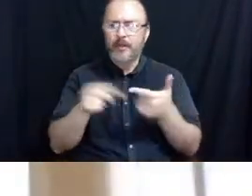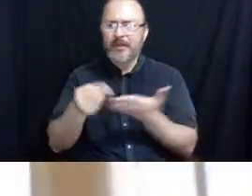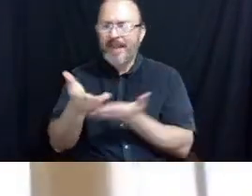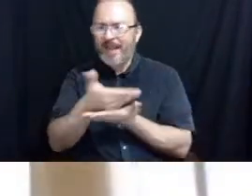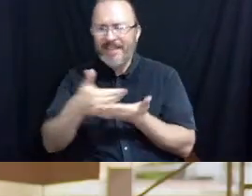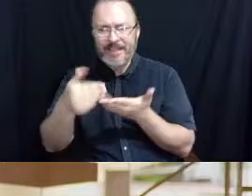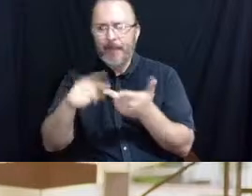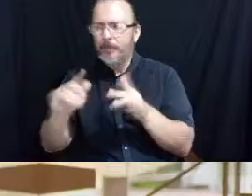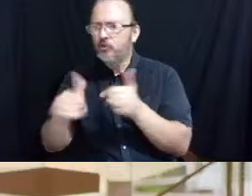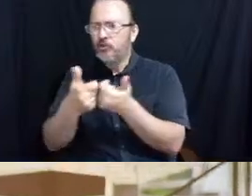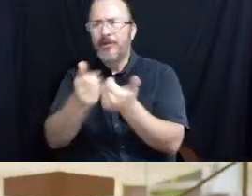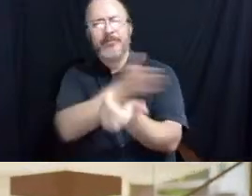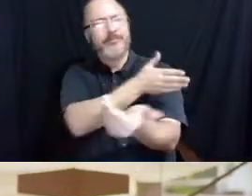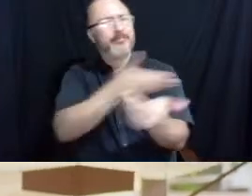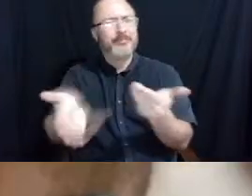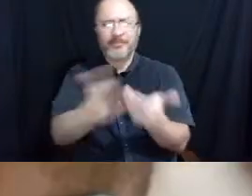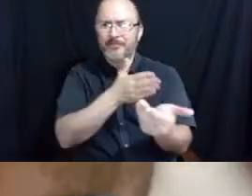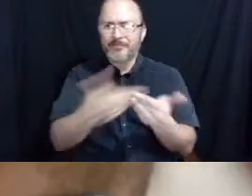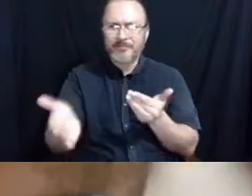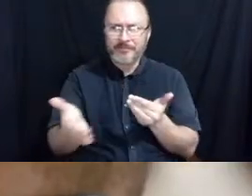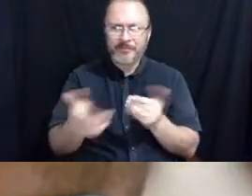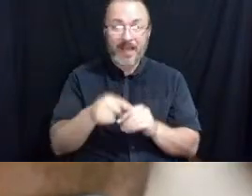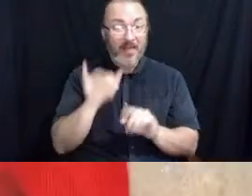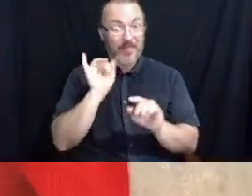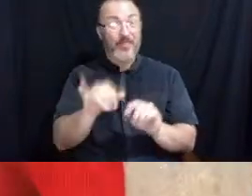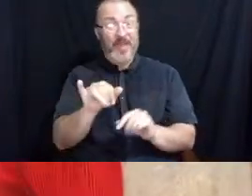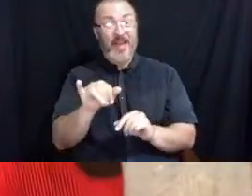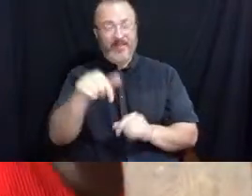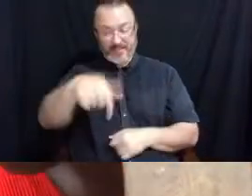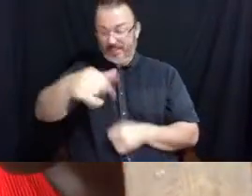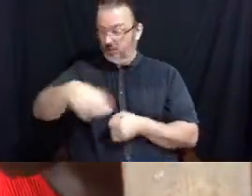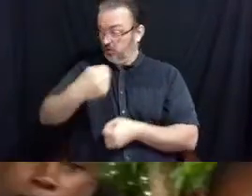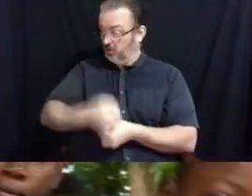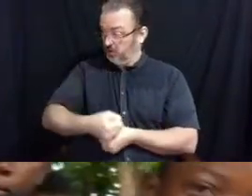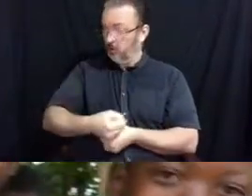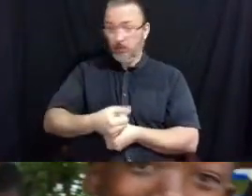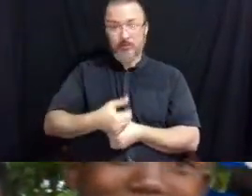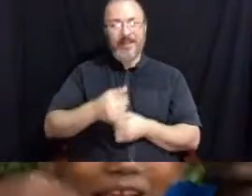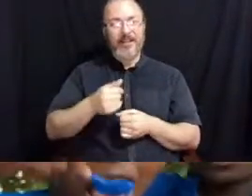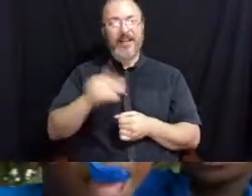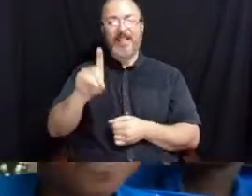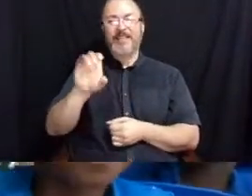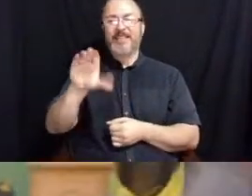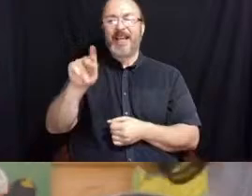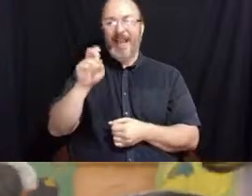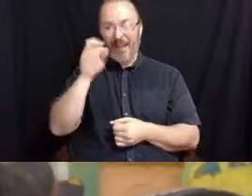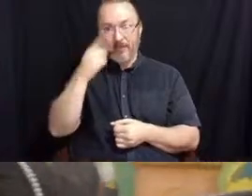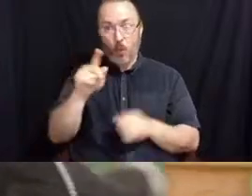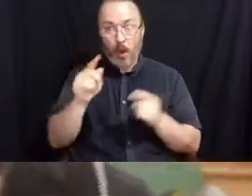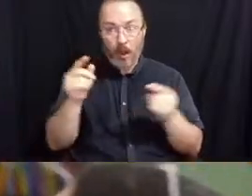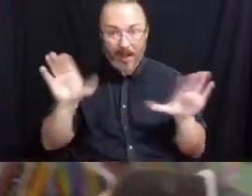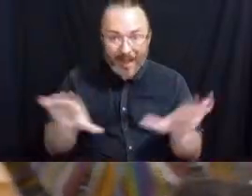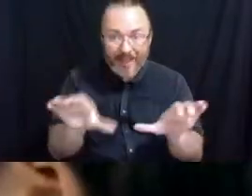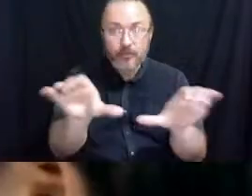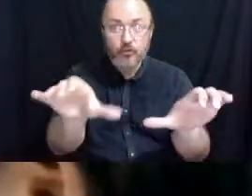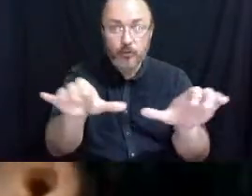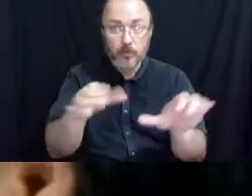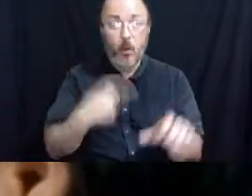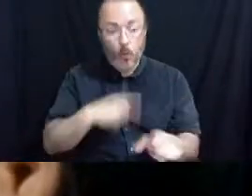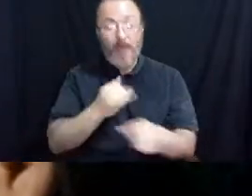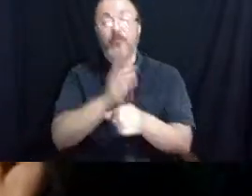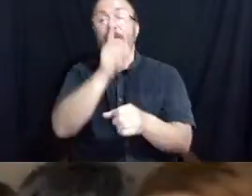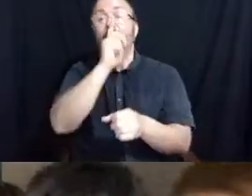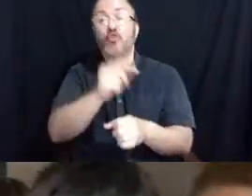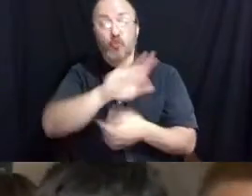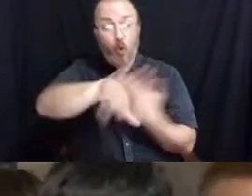relever. La décennie en cours est celle de l'action. Et ensemble, nous devons veiller à ce que tout signifie véritablement